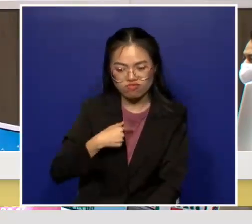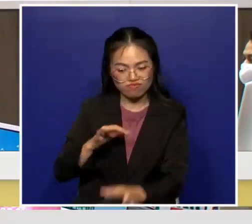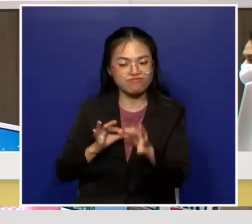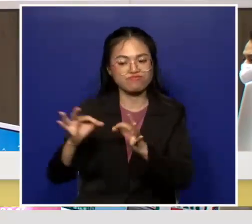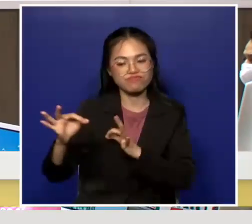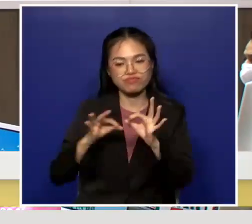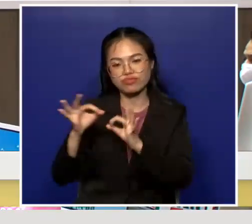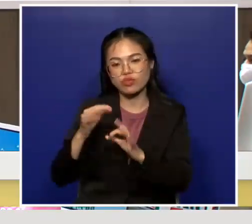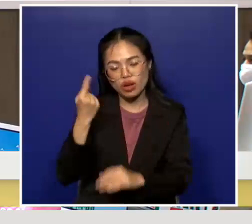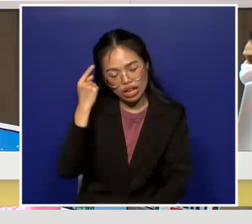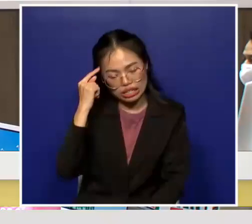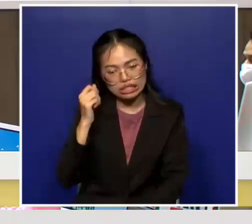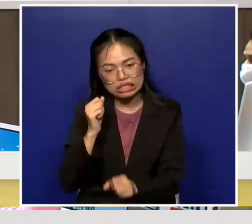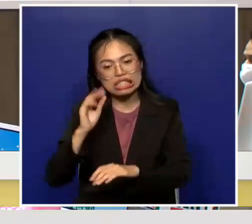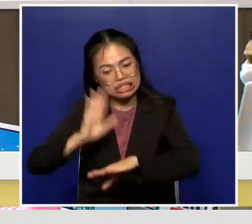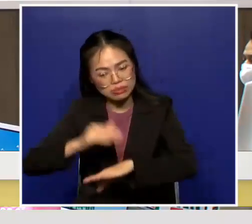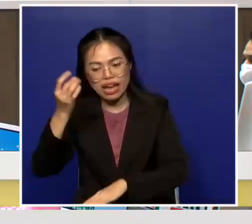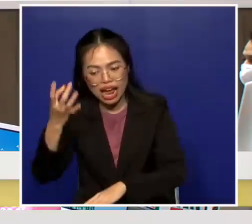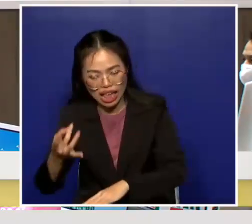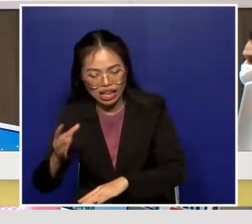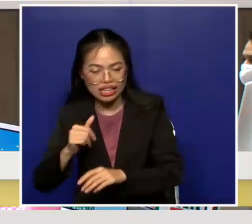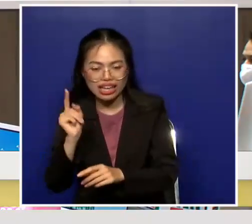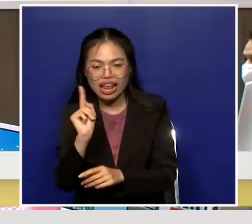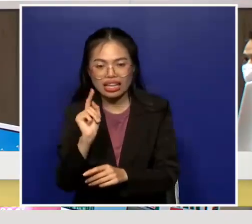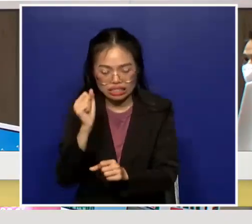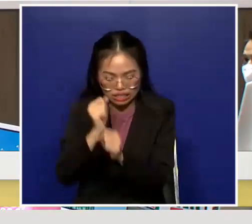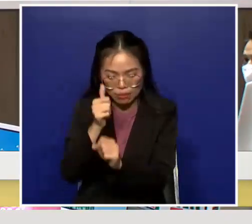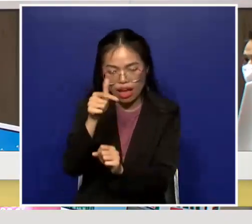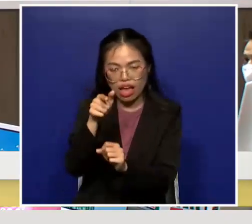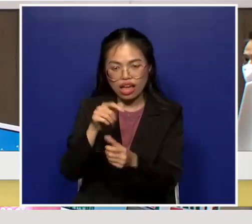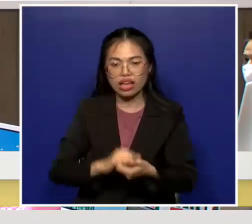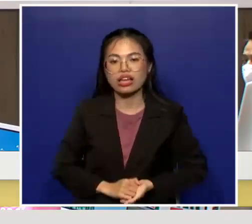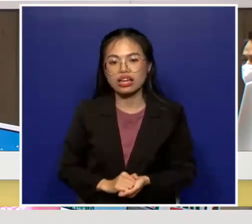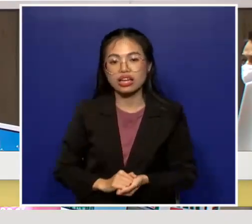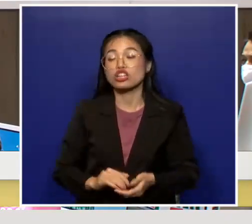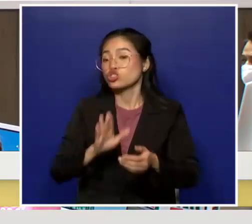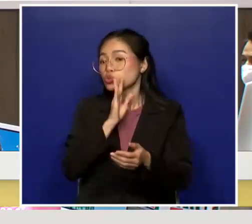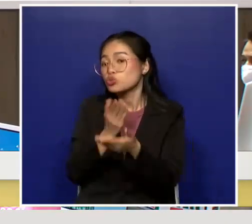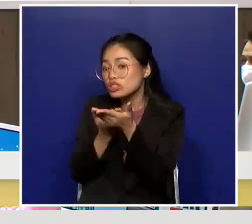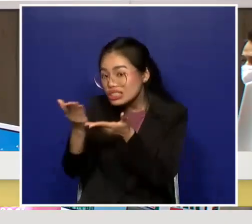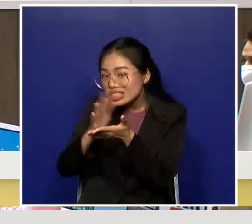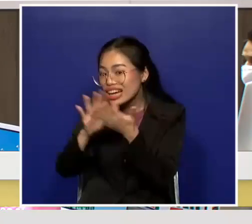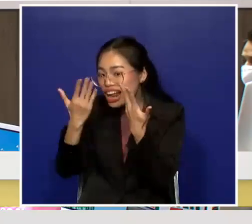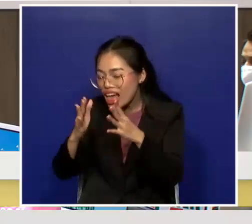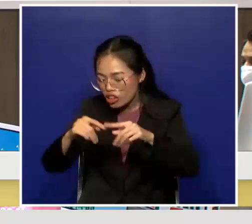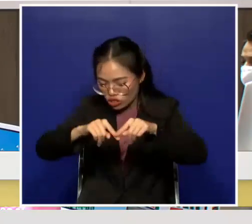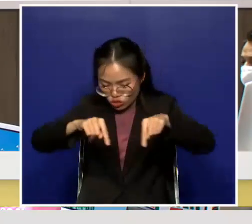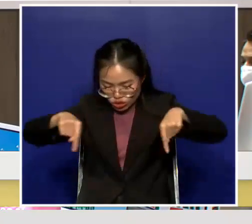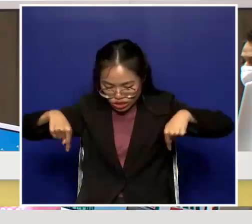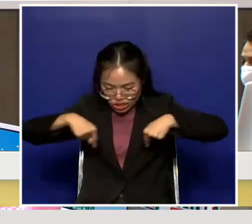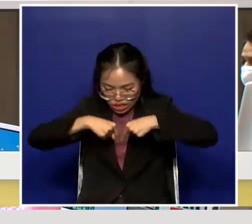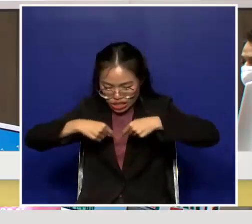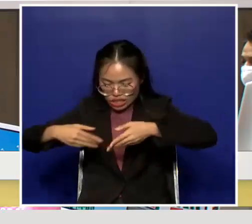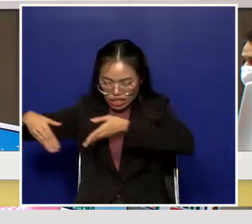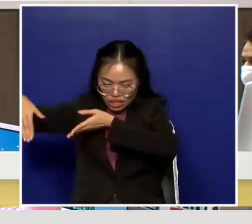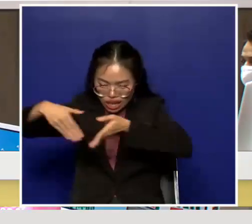ามีข้อดีตรงไหนเขาเก่งตรงไหนเขาสามารถทำได้นะแล้วพอเขาซื้อตอนที่เป็นที่ตาบอดซื้อตอนที่เป็นพื้น